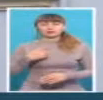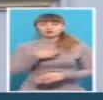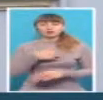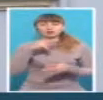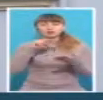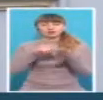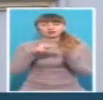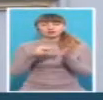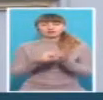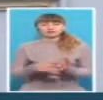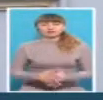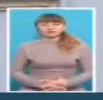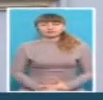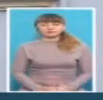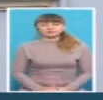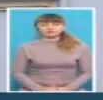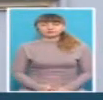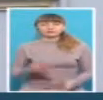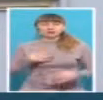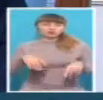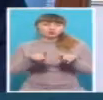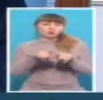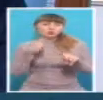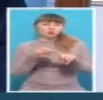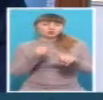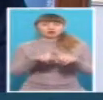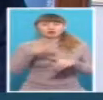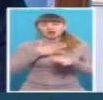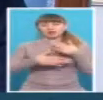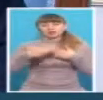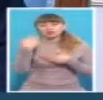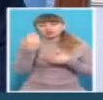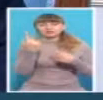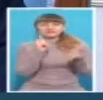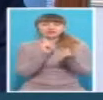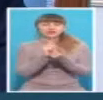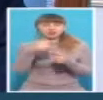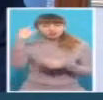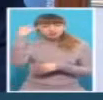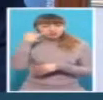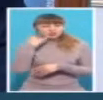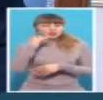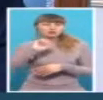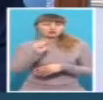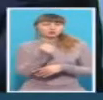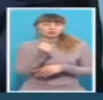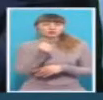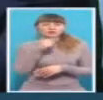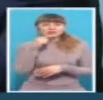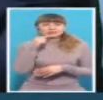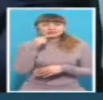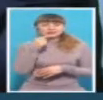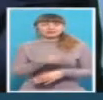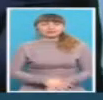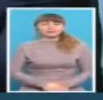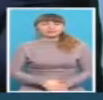Астана Бишевич, тоже очень рад нашей встрече. Вы құрметті Нұрсұлтан Әбішұлы, Ресей мен Қазақстанның қарым-қатынасы туралы көп айтуға болады.